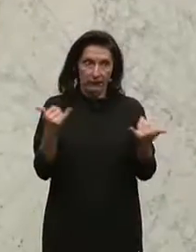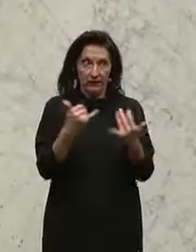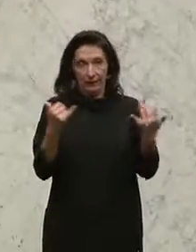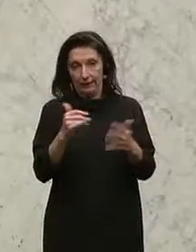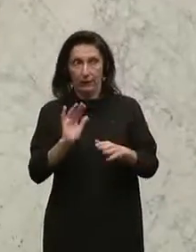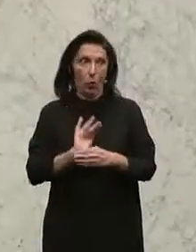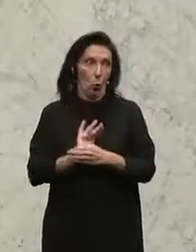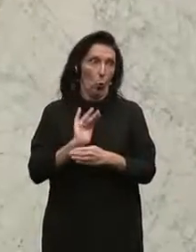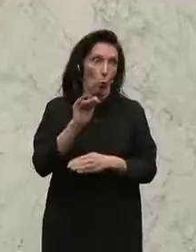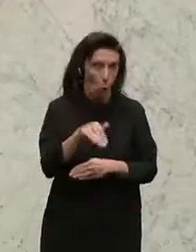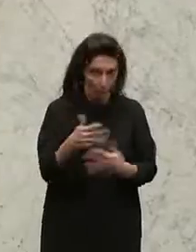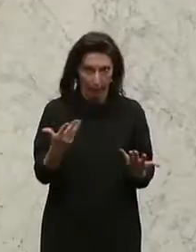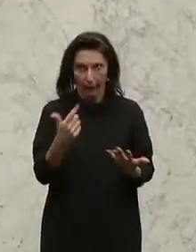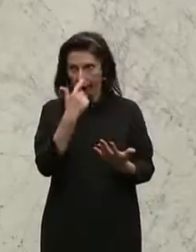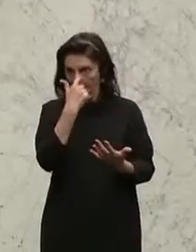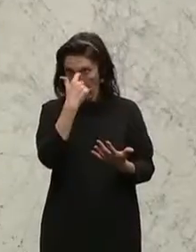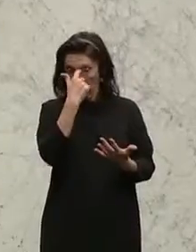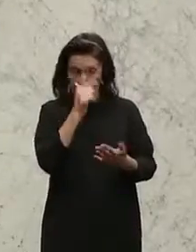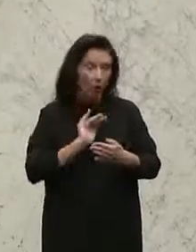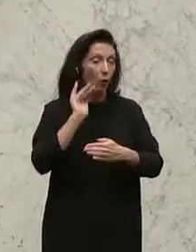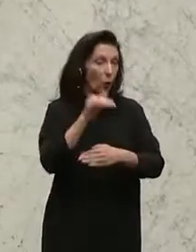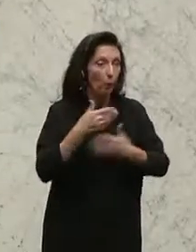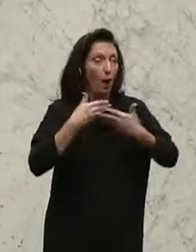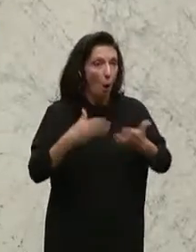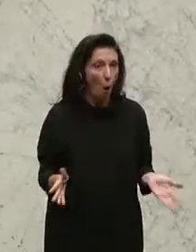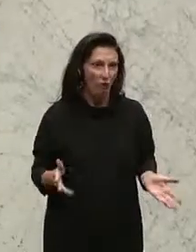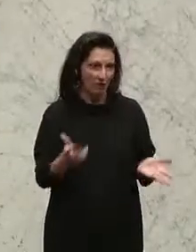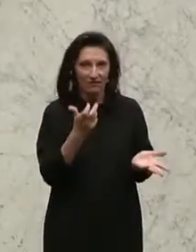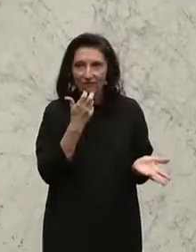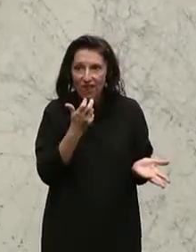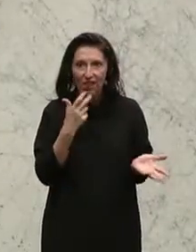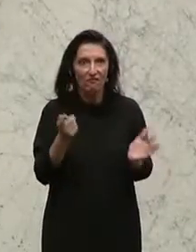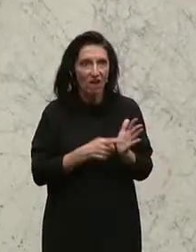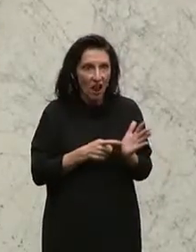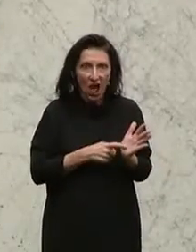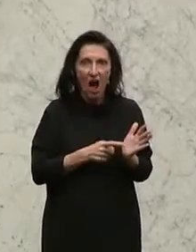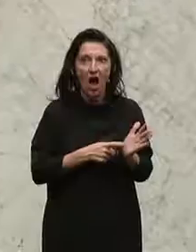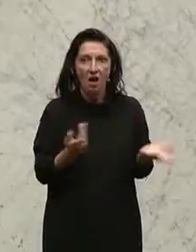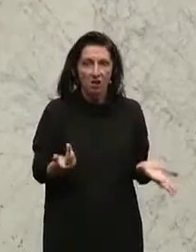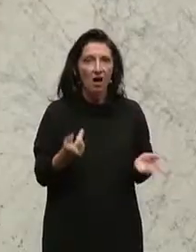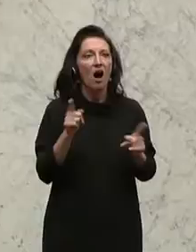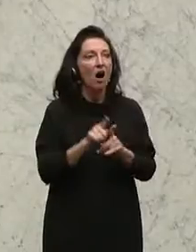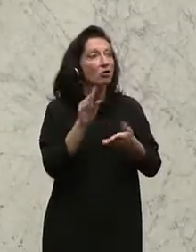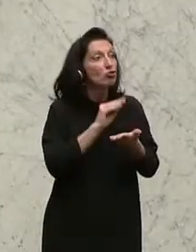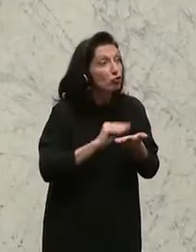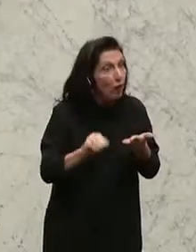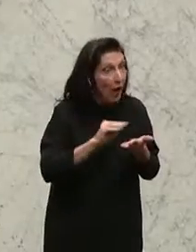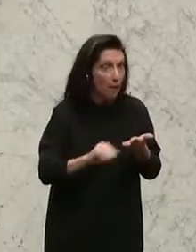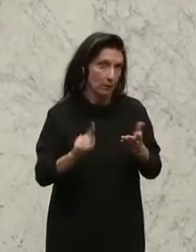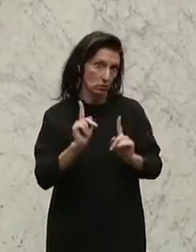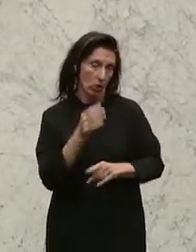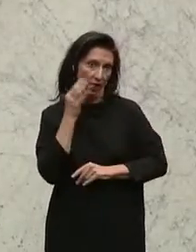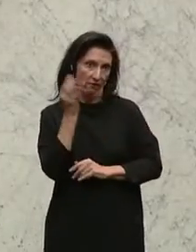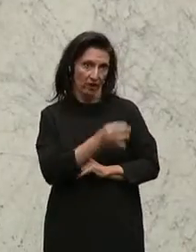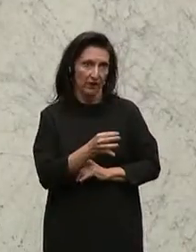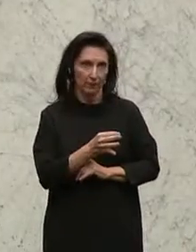über die unsichtbare Hürde, die sich jeder gelegt hat, und das, was wir wollen, was wir verlangen, verbal auch zu verschriftlichen in einer Anfrage. Wir werden